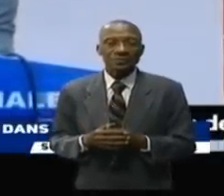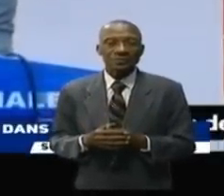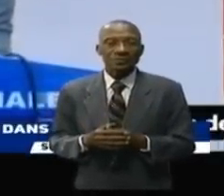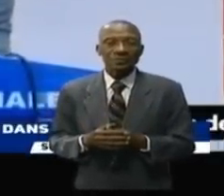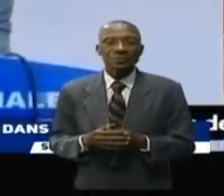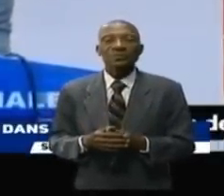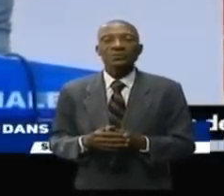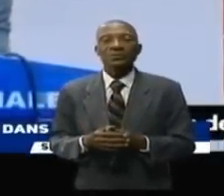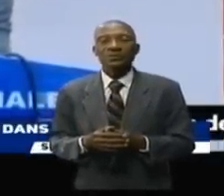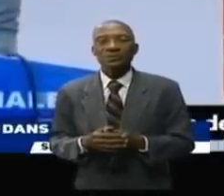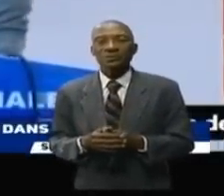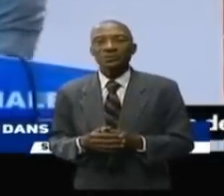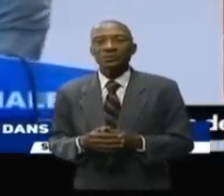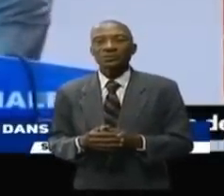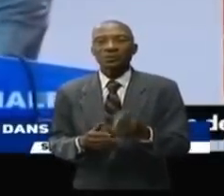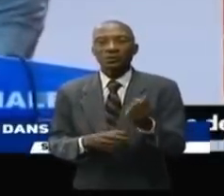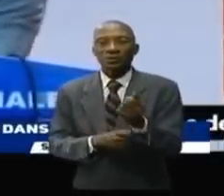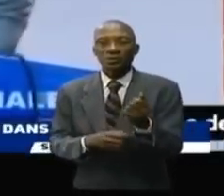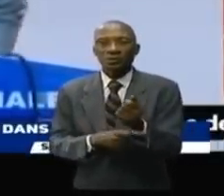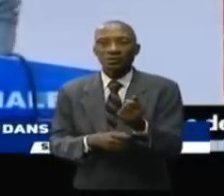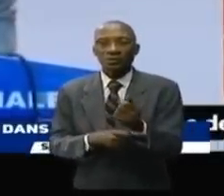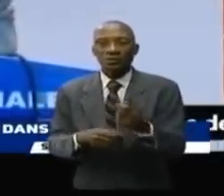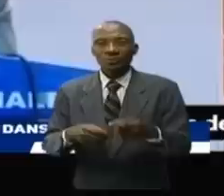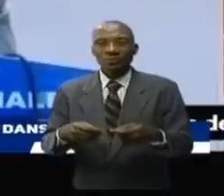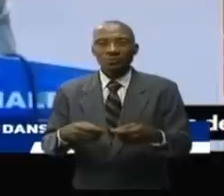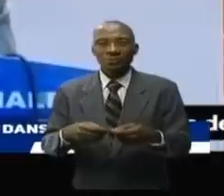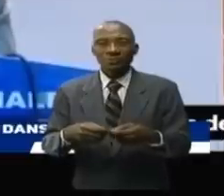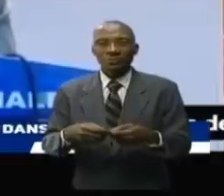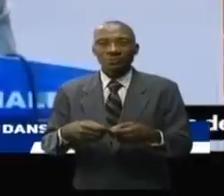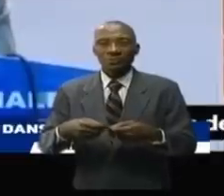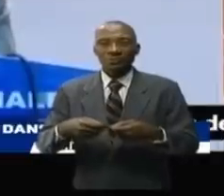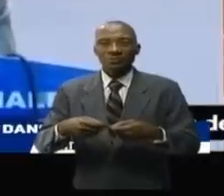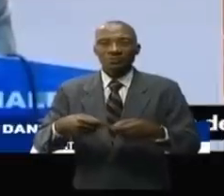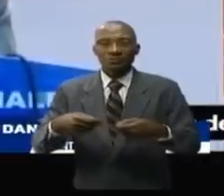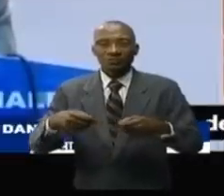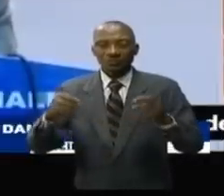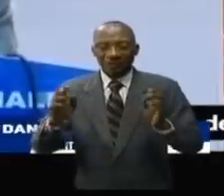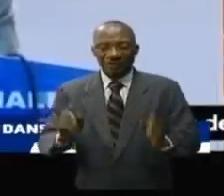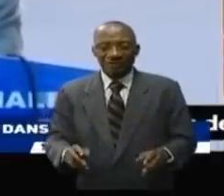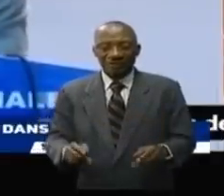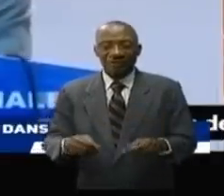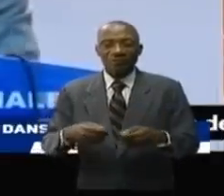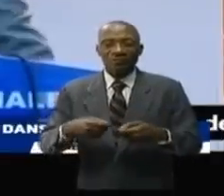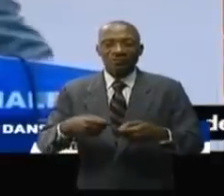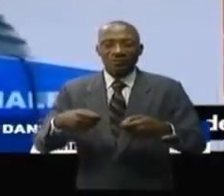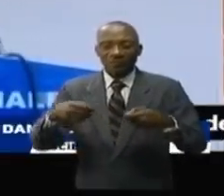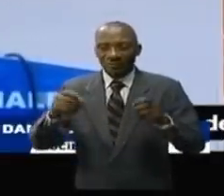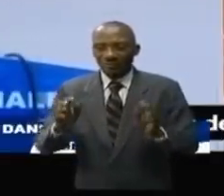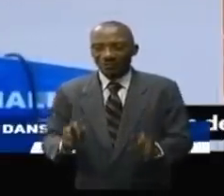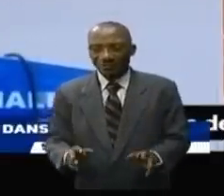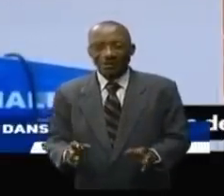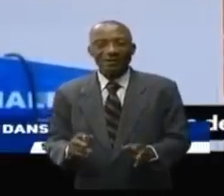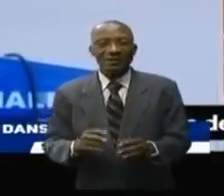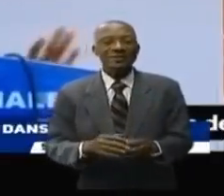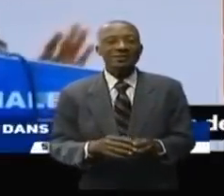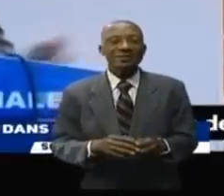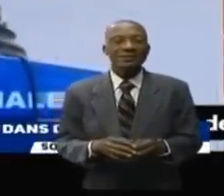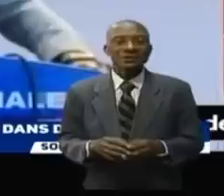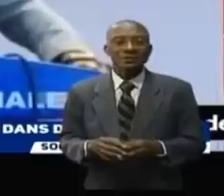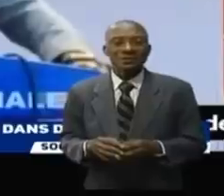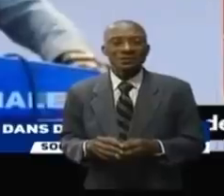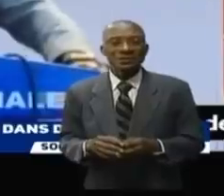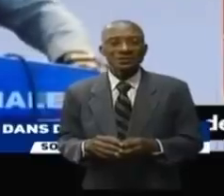Les vendeurs de vivres frais conservent les invendus dans certaines morgues dans la ville de Kinshasa. Je vais